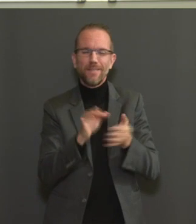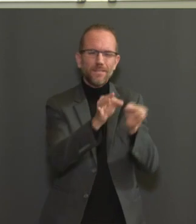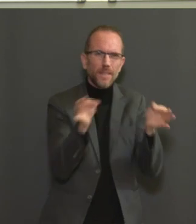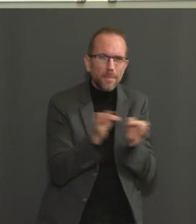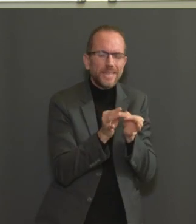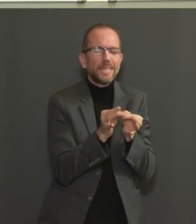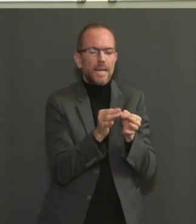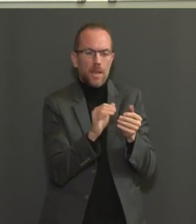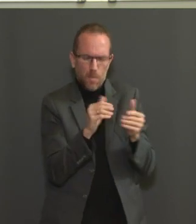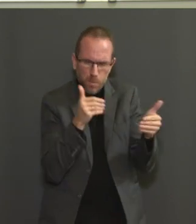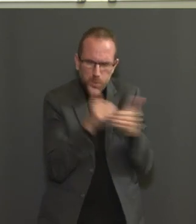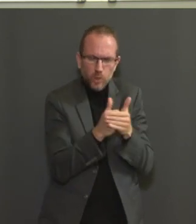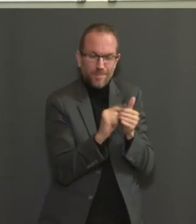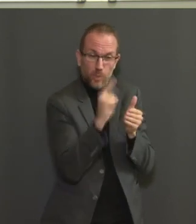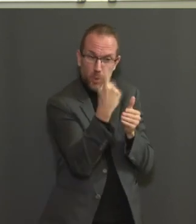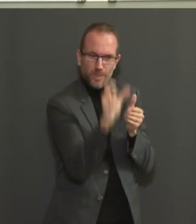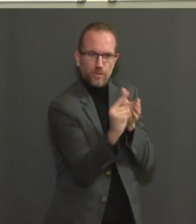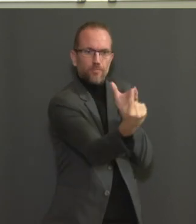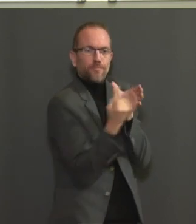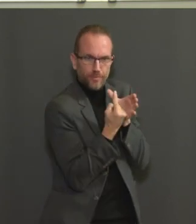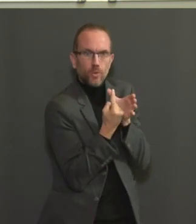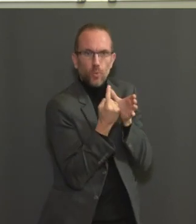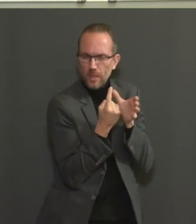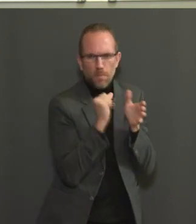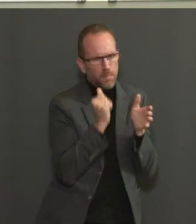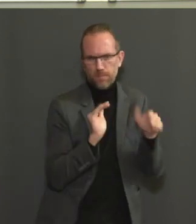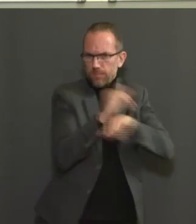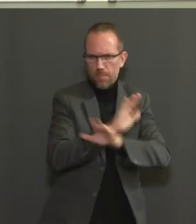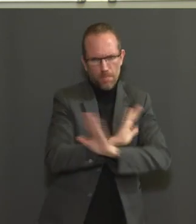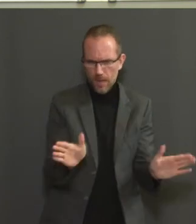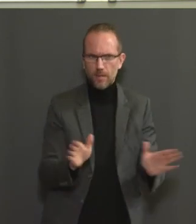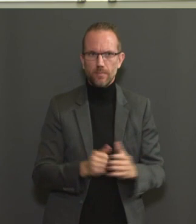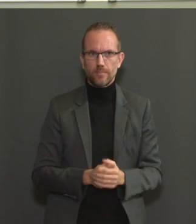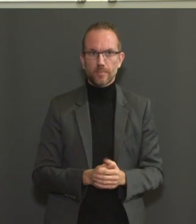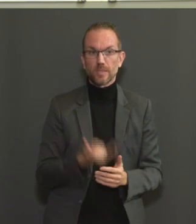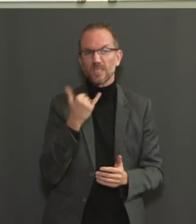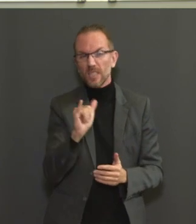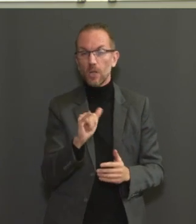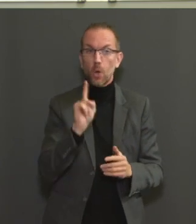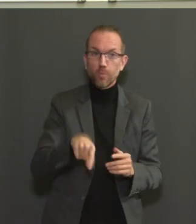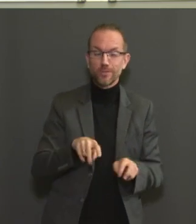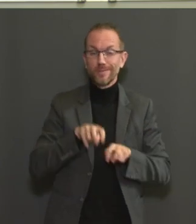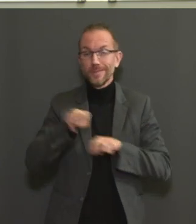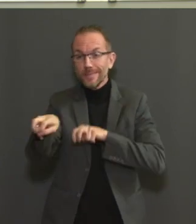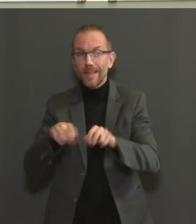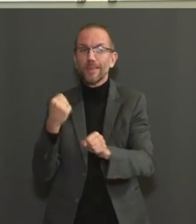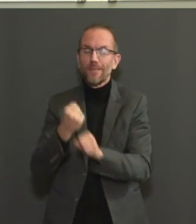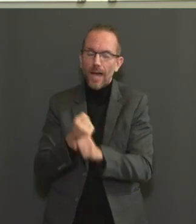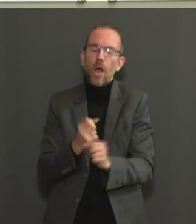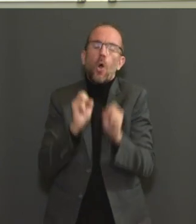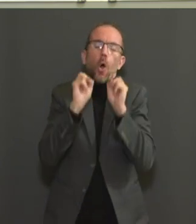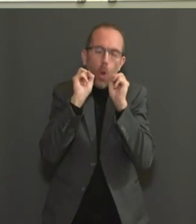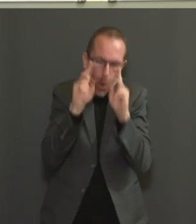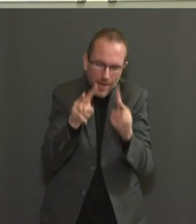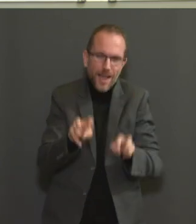est contraint, je dirais, de travailler sur place, je pense qu'il faut vraiment faire très attention au contact que l'on a de manière